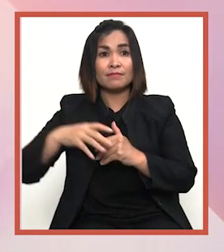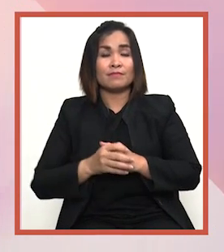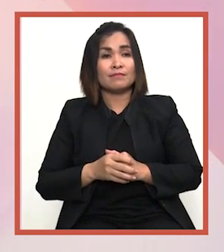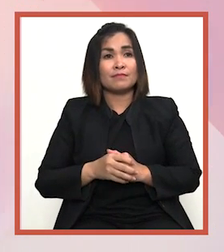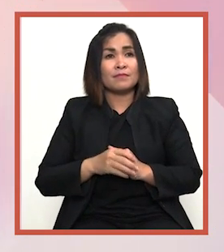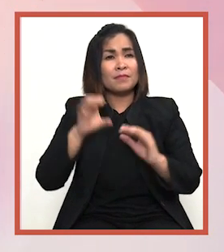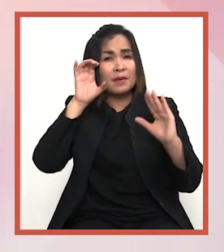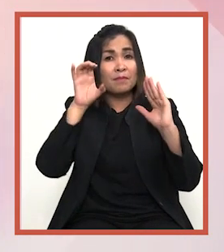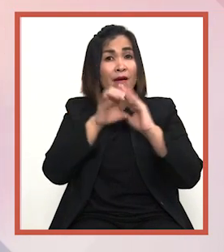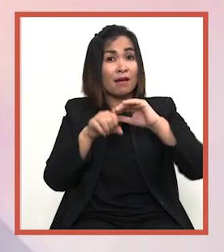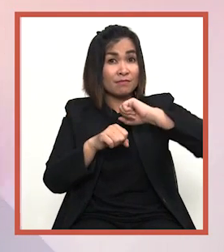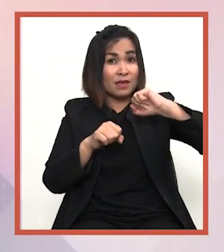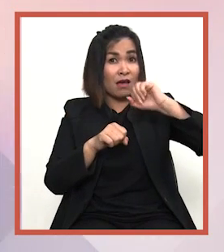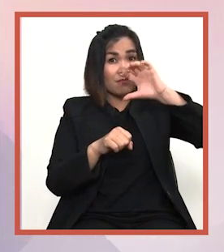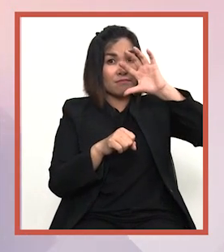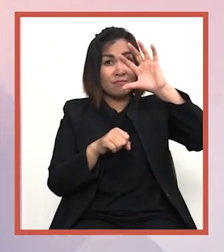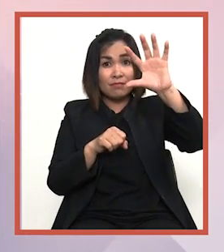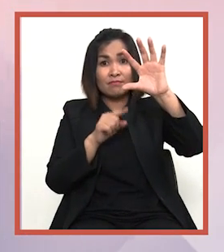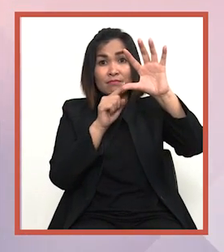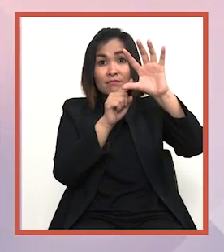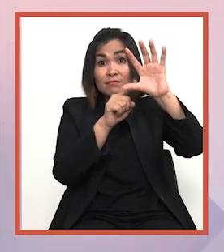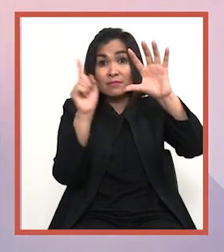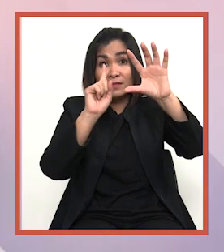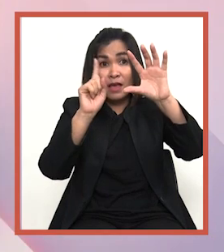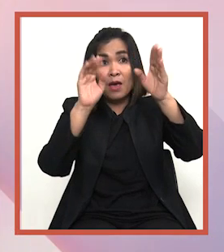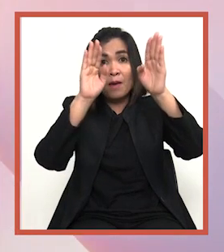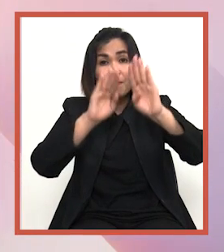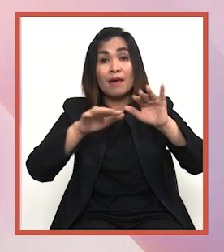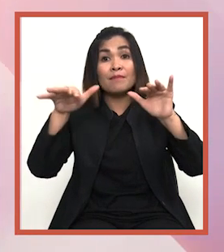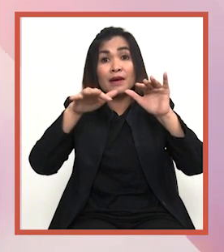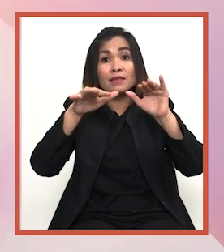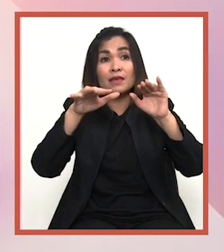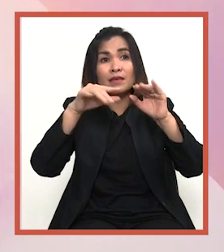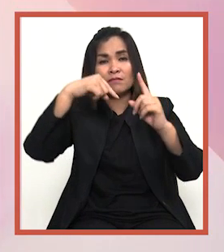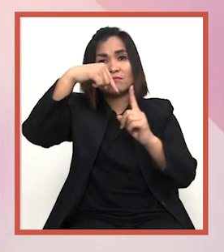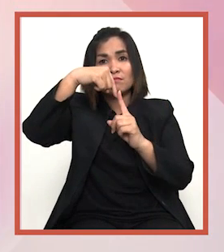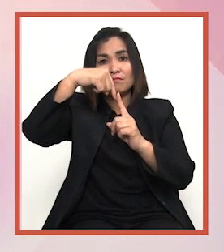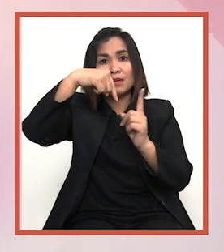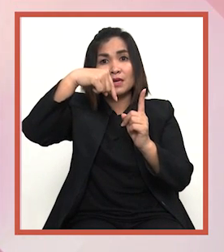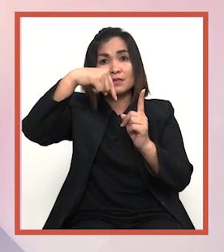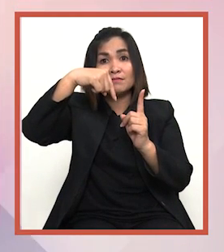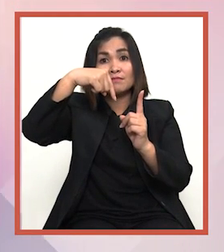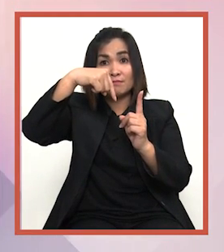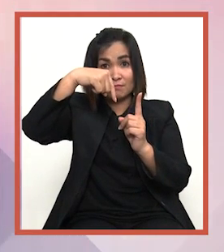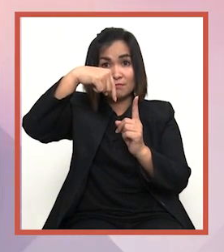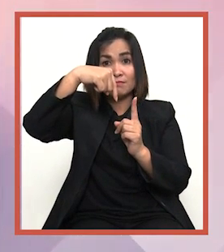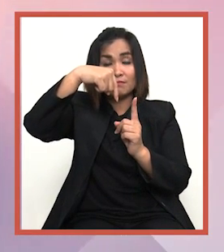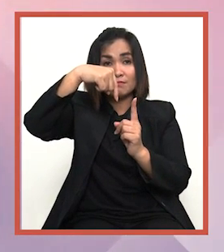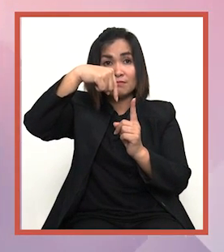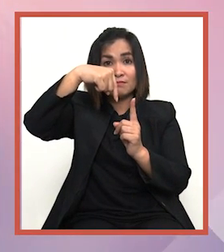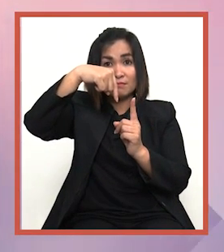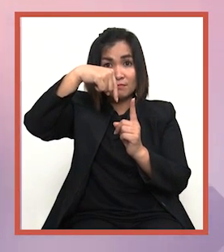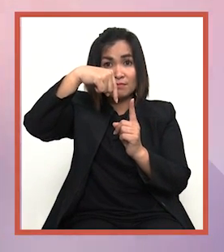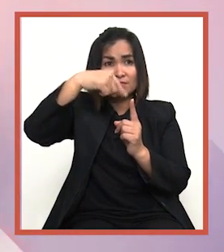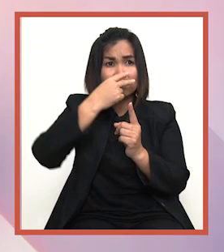รูปมุมบนซ้ายมือนะครับจะแสดงนะครับคอนแทคปกติเปิดนะครับลักษณะ